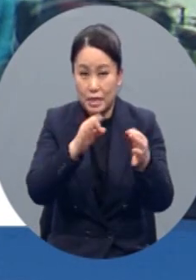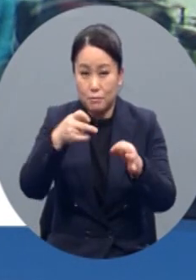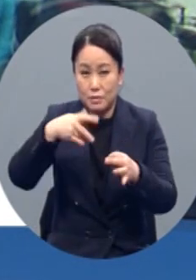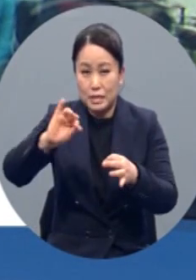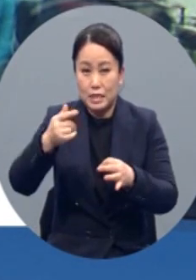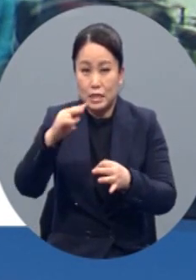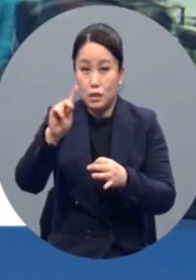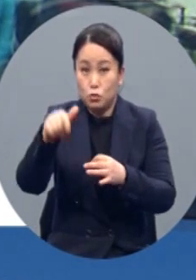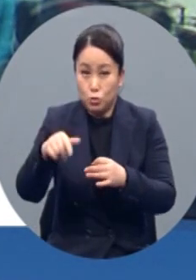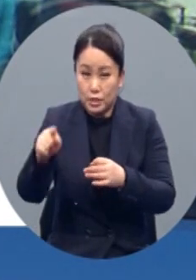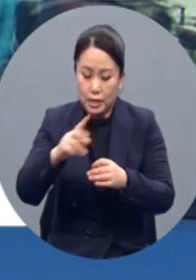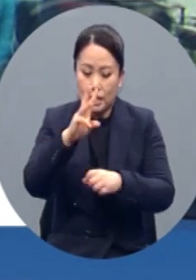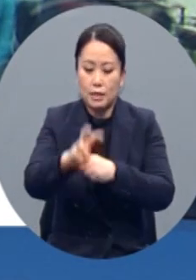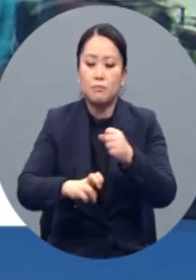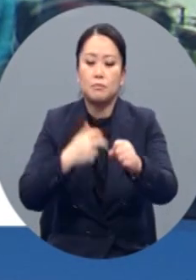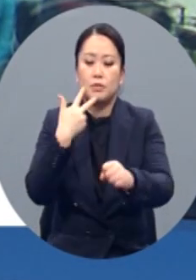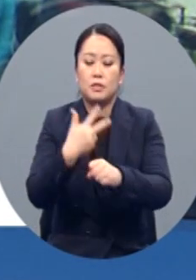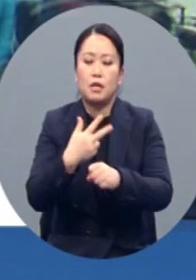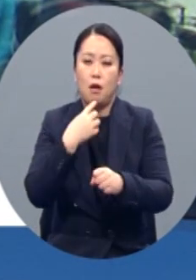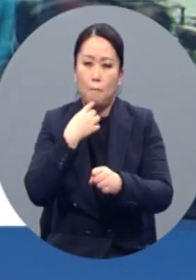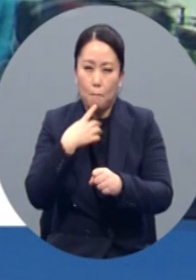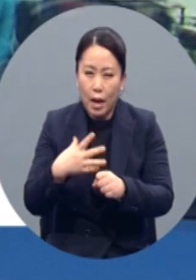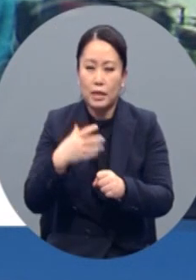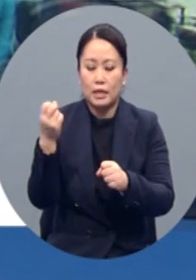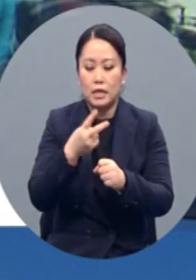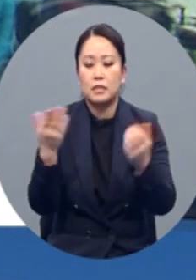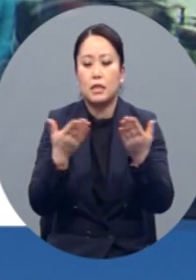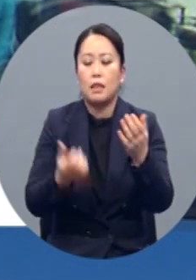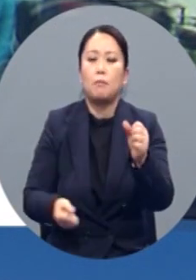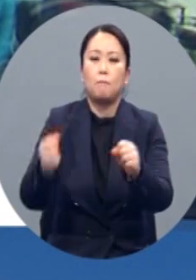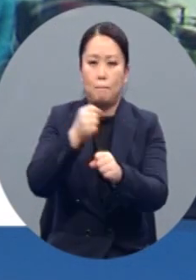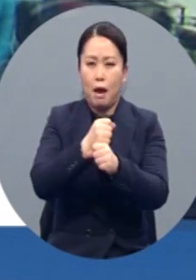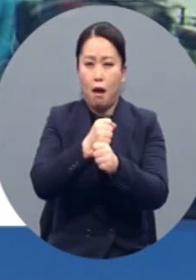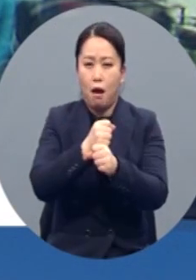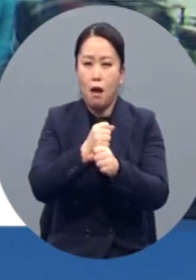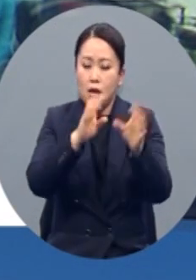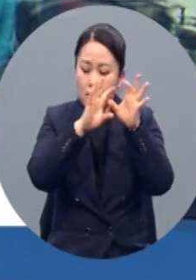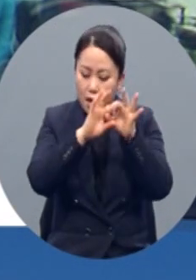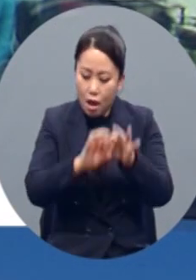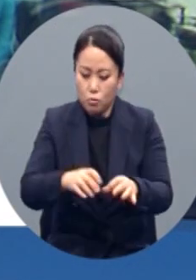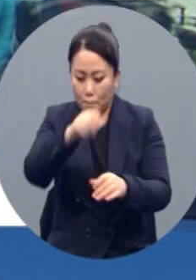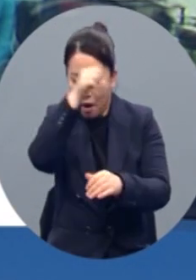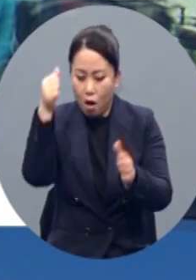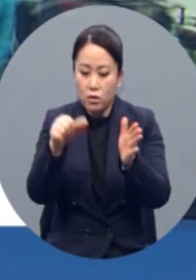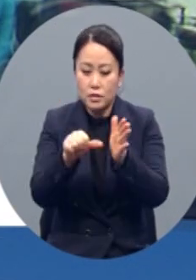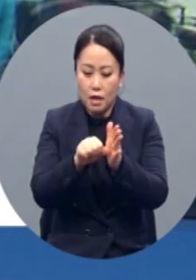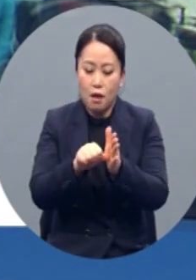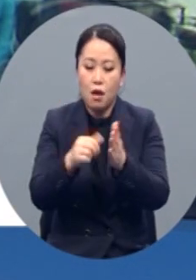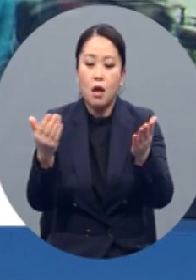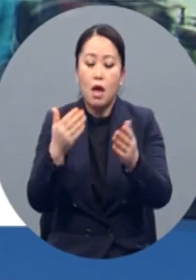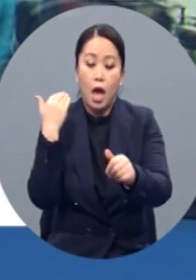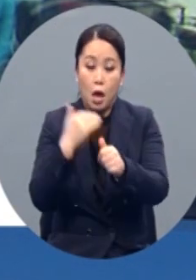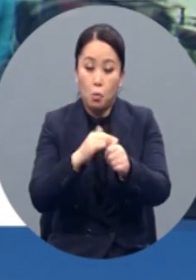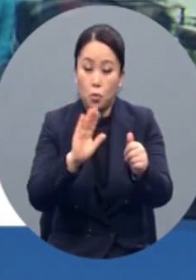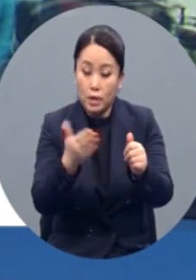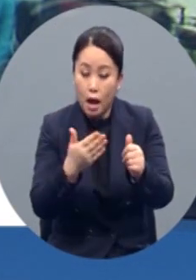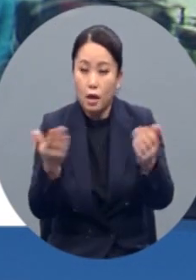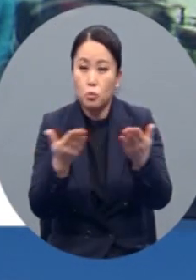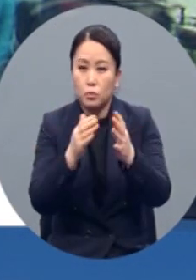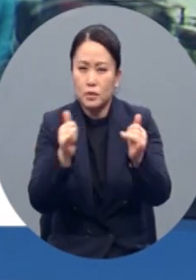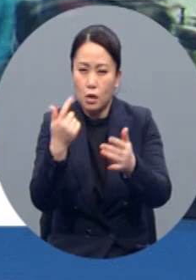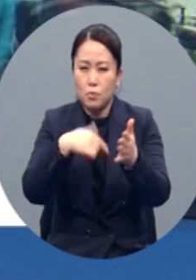되었습니다 평생을 길이 해서 또 다른 해고 노동자들을 위해 싸워 왔는데요 비록 명에 복직 형태였지만